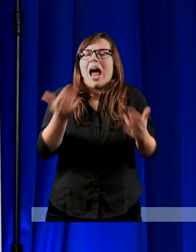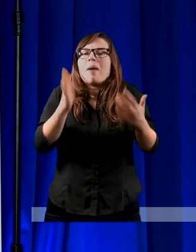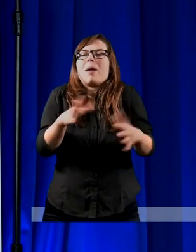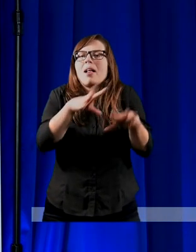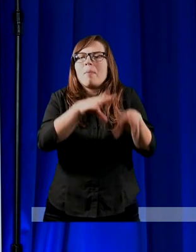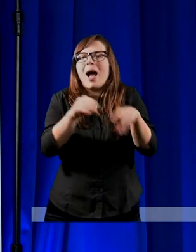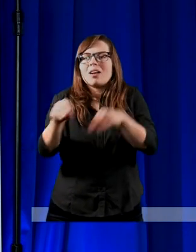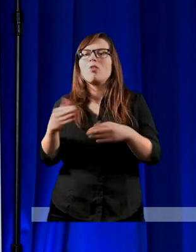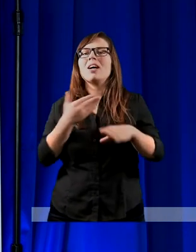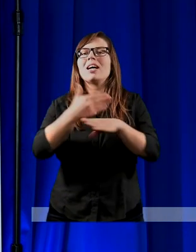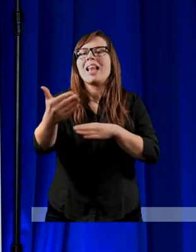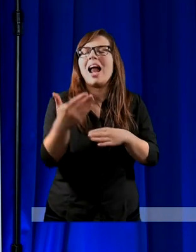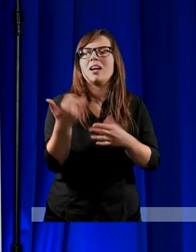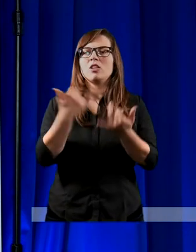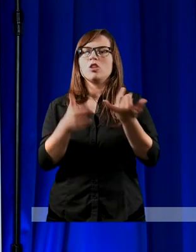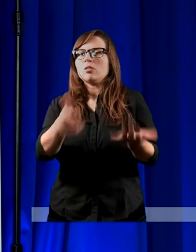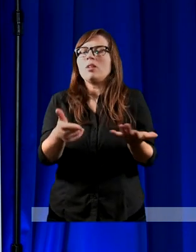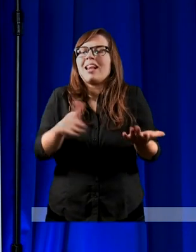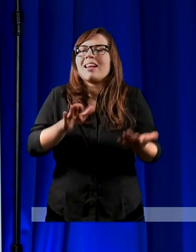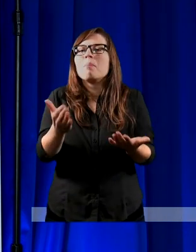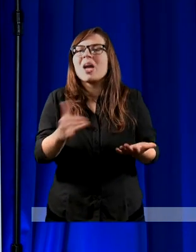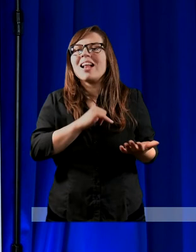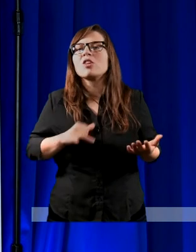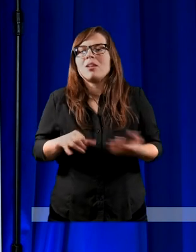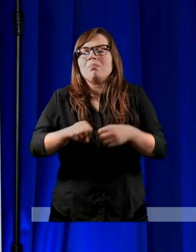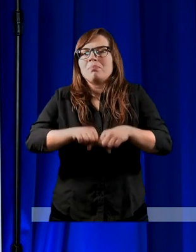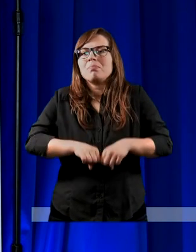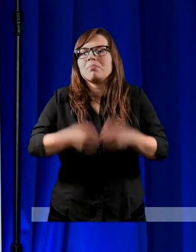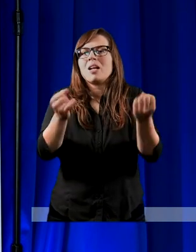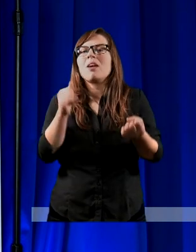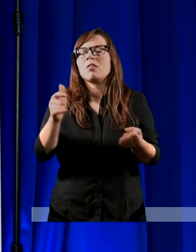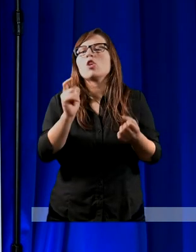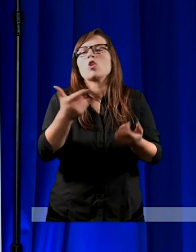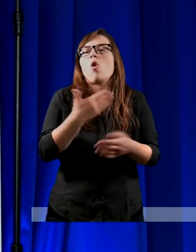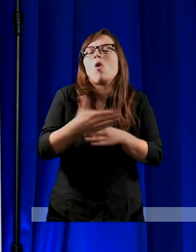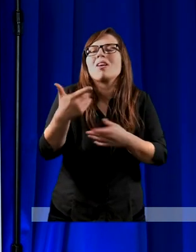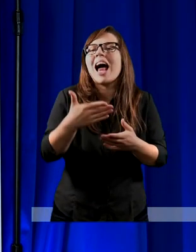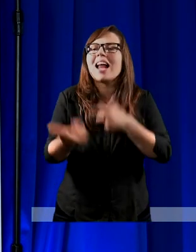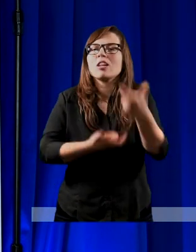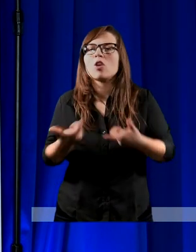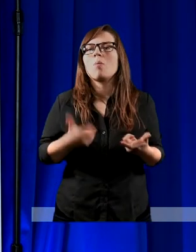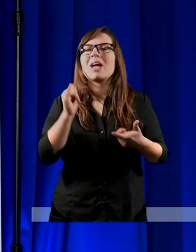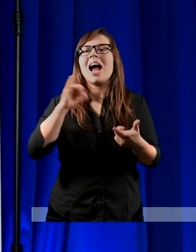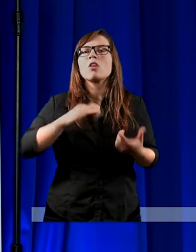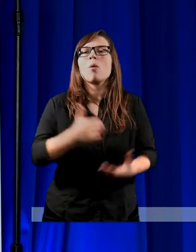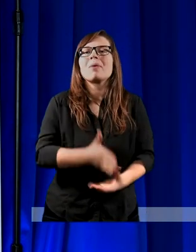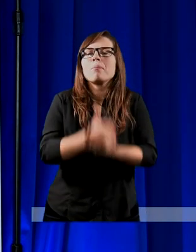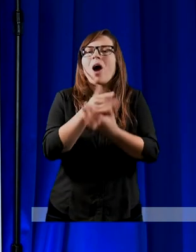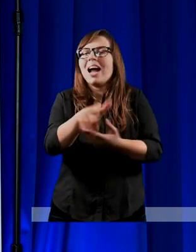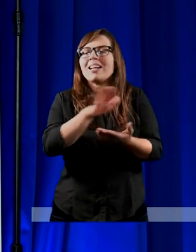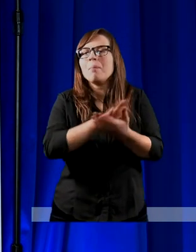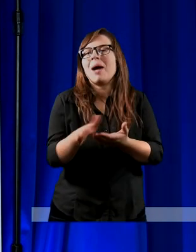jak będę masował dalej w Łowiczu, skoro przynosi mi to takie zarobki. Co dalej zrobię? Jak sobie poradzę bez